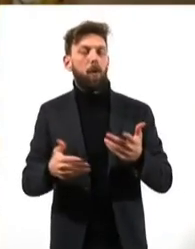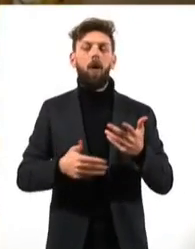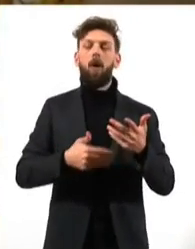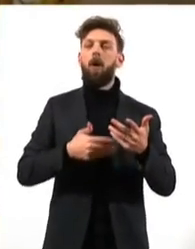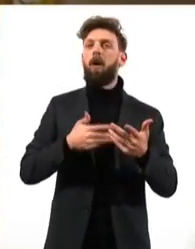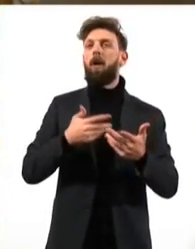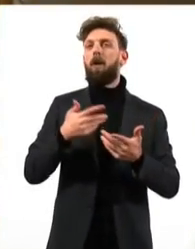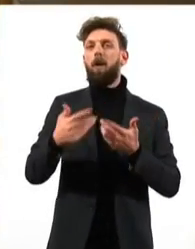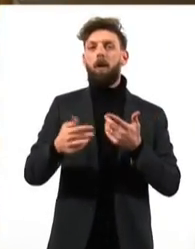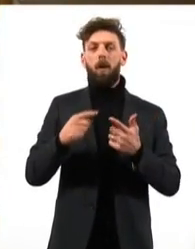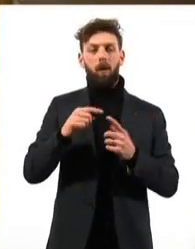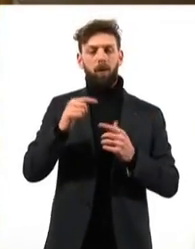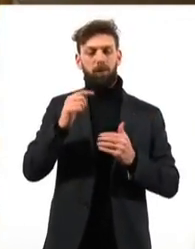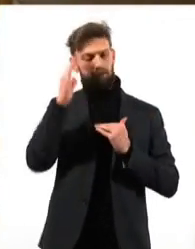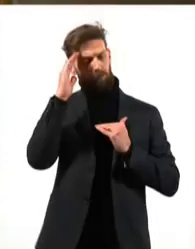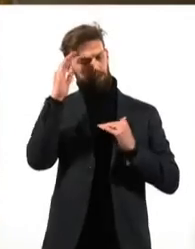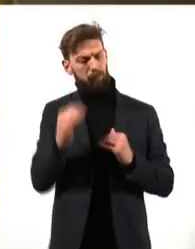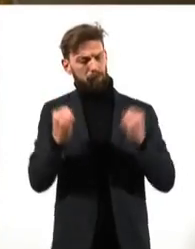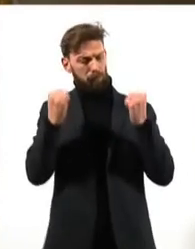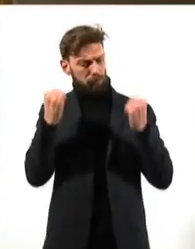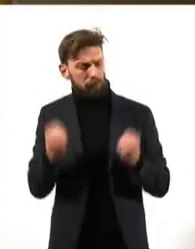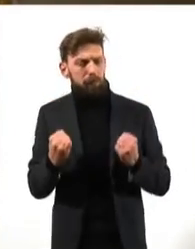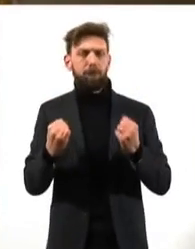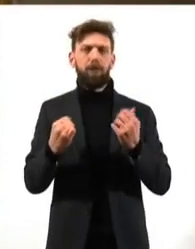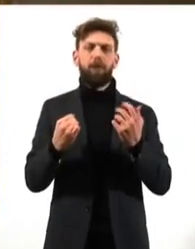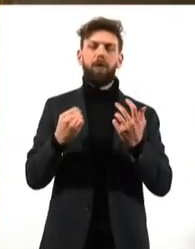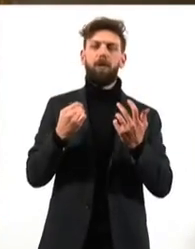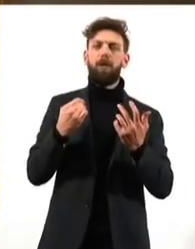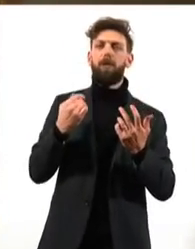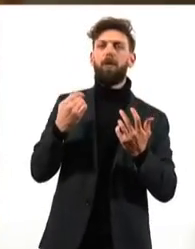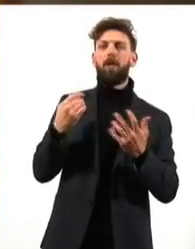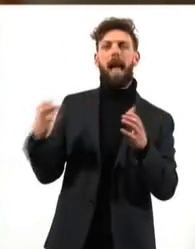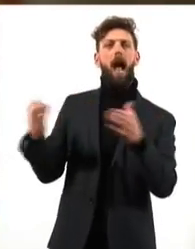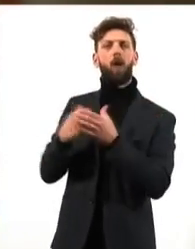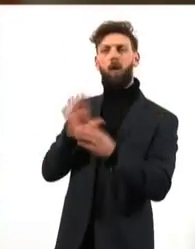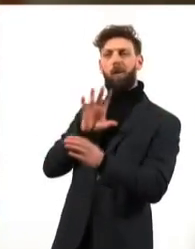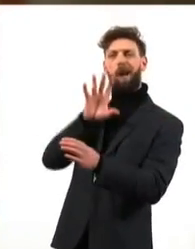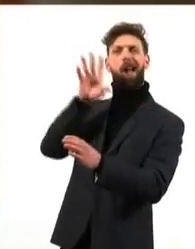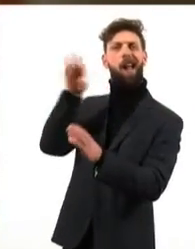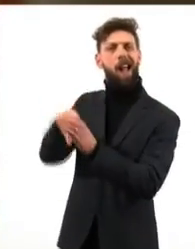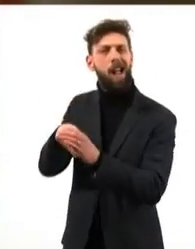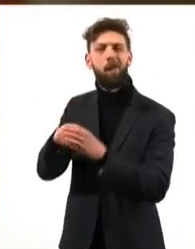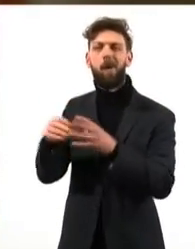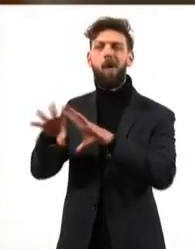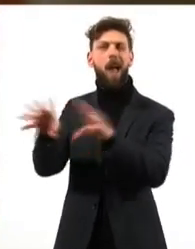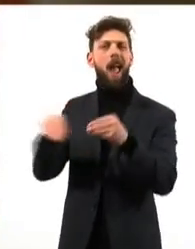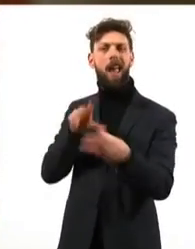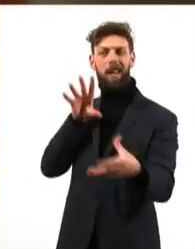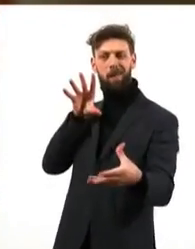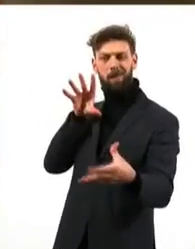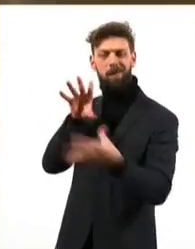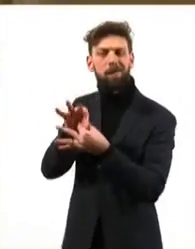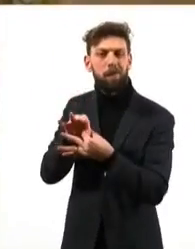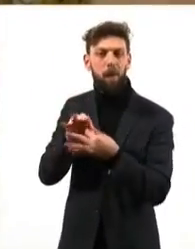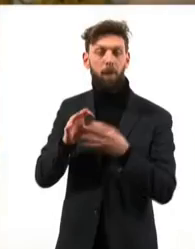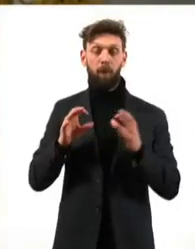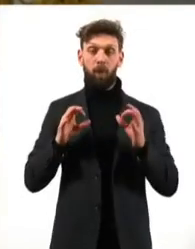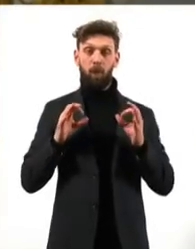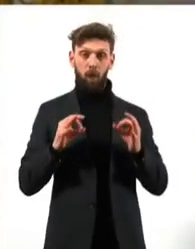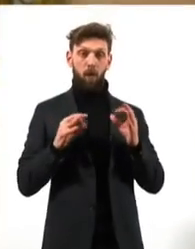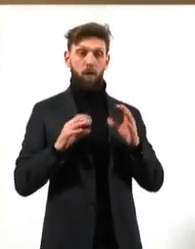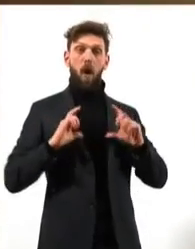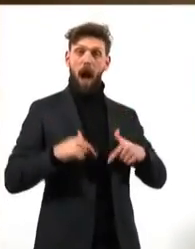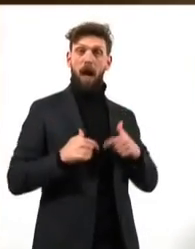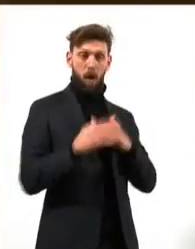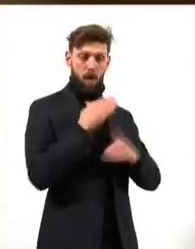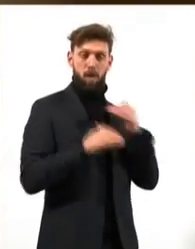d'arriver à avoir confiance en soi, d'être interconnecté avec un groupe, avec une équipe. Donc il y a des programmes qui commencent à enseigner ça dès l'école,